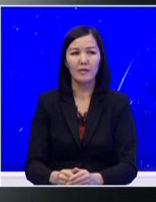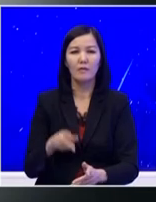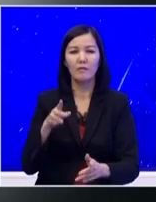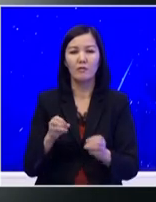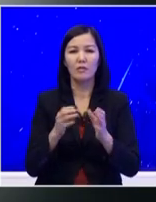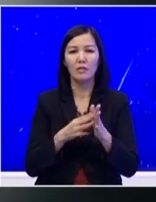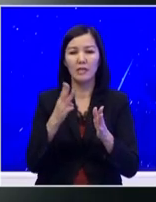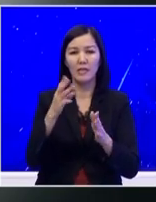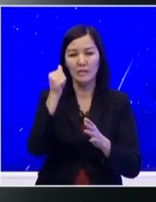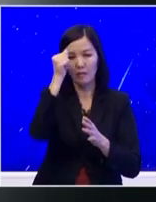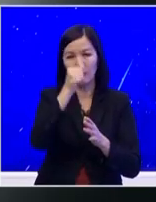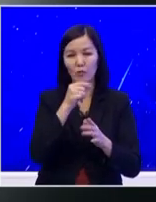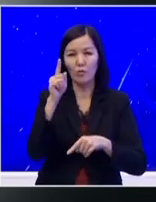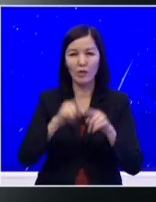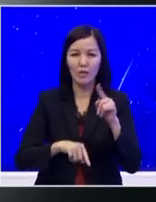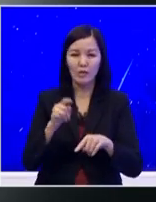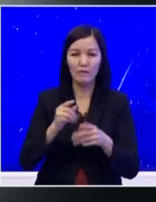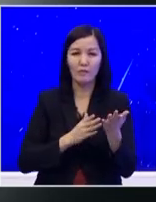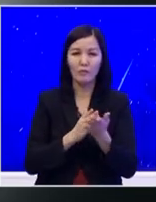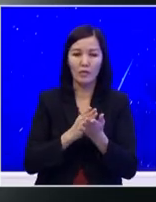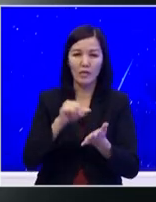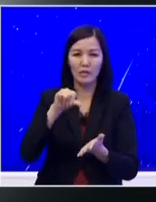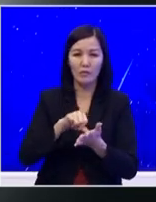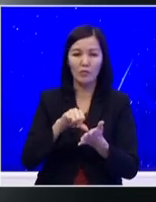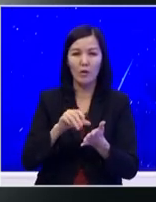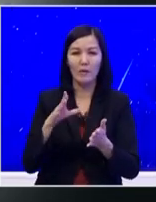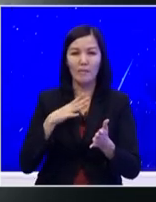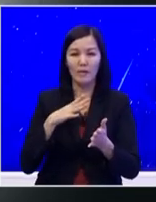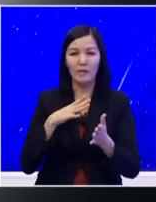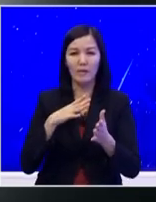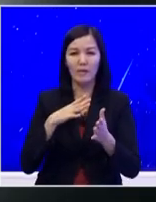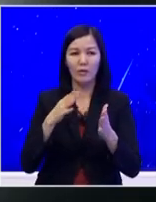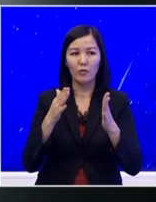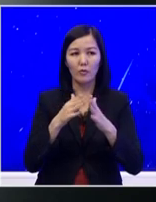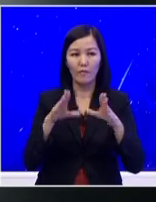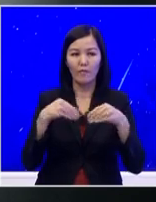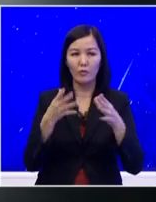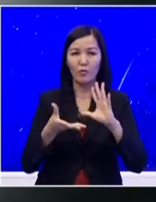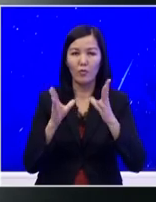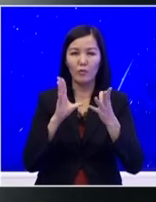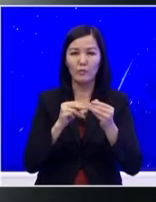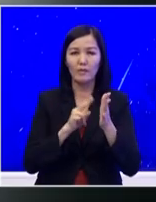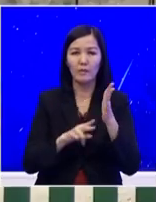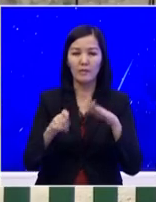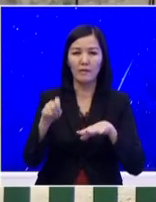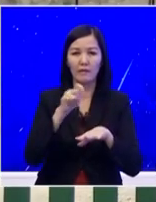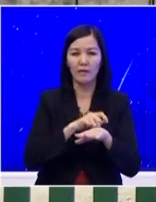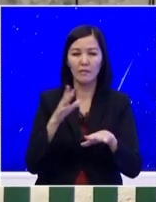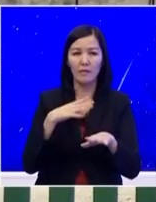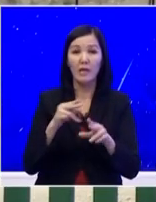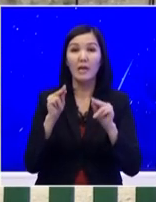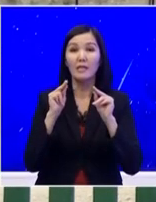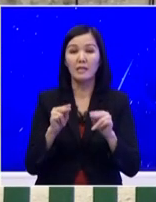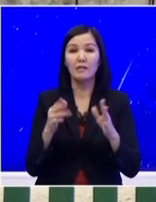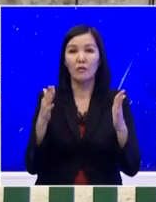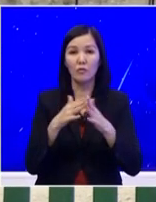Отечественной войны Ахметчинову был выдан дом, общей площадью 70 квадратов. Действительно,